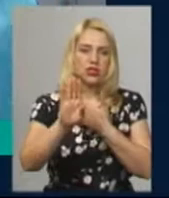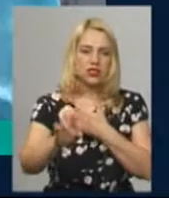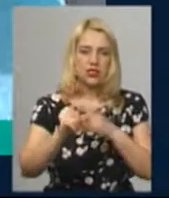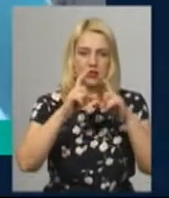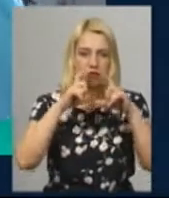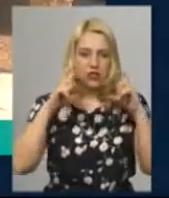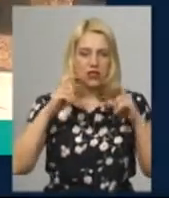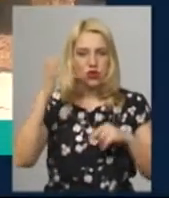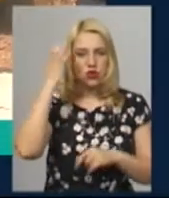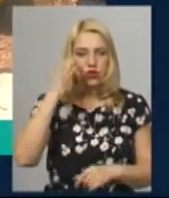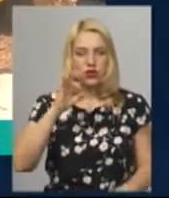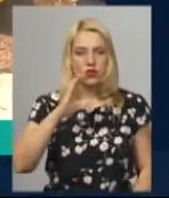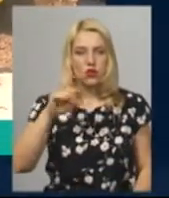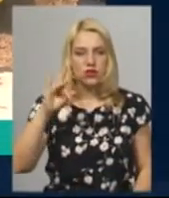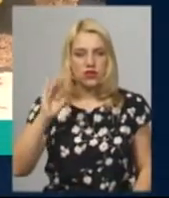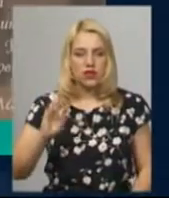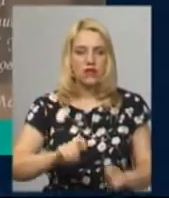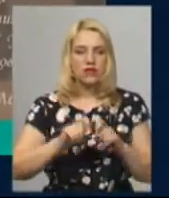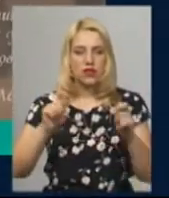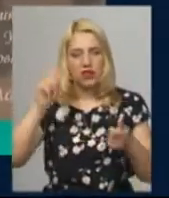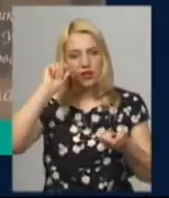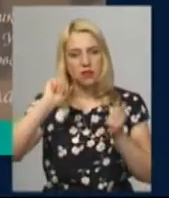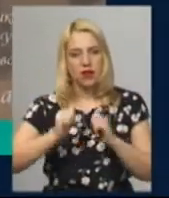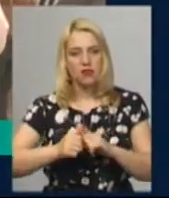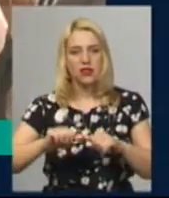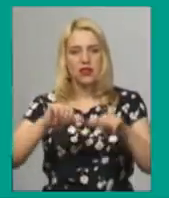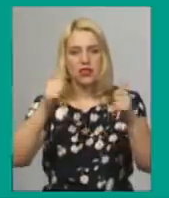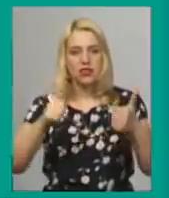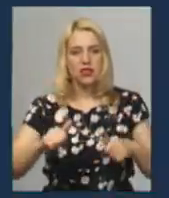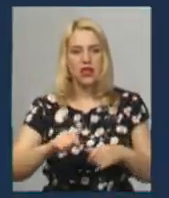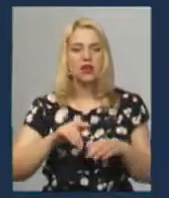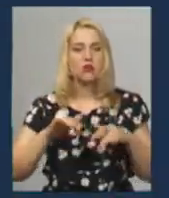що у Хмельницькому районі, відкрили пам'ятний знак подіям сторічної давнини.